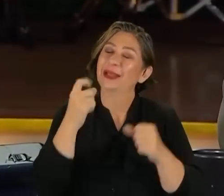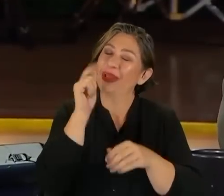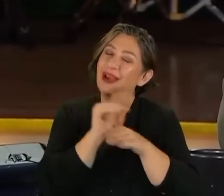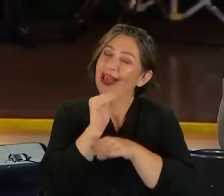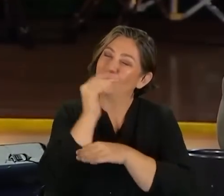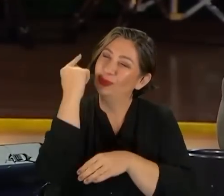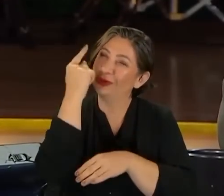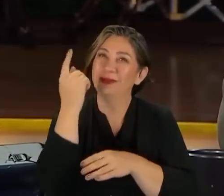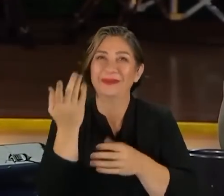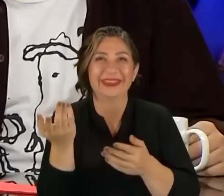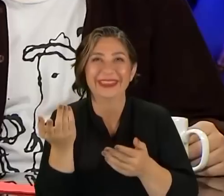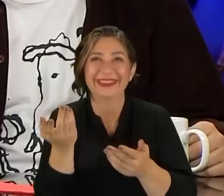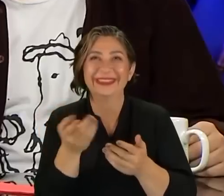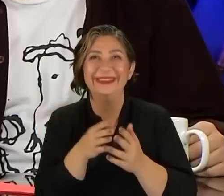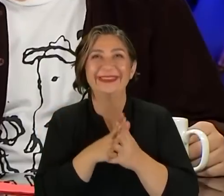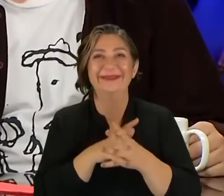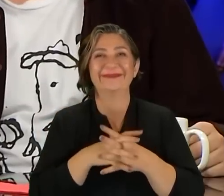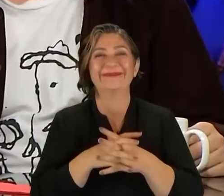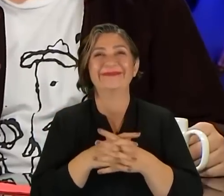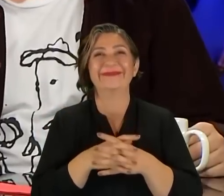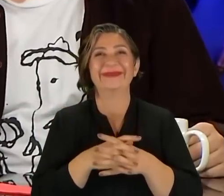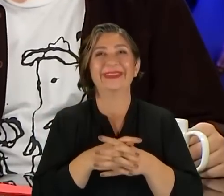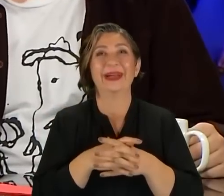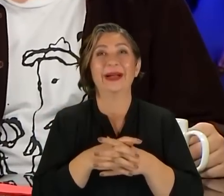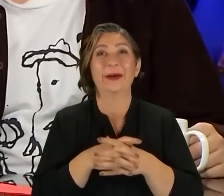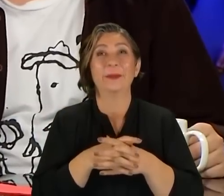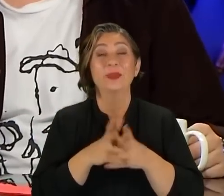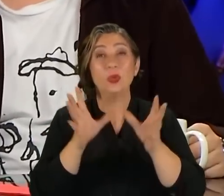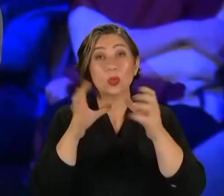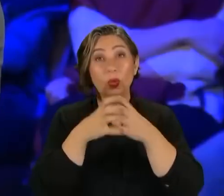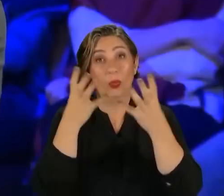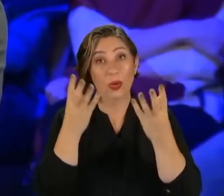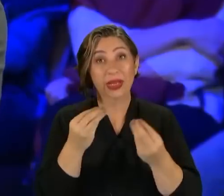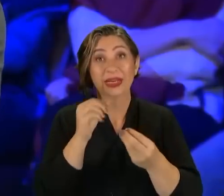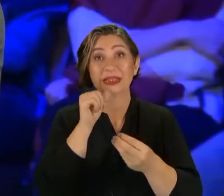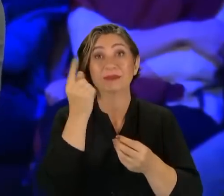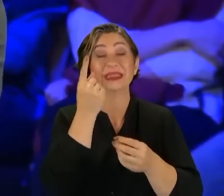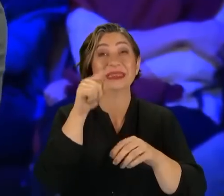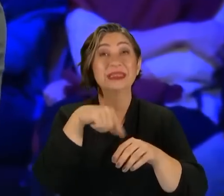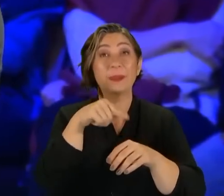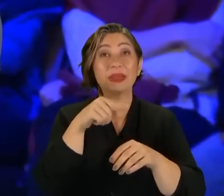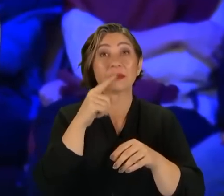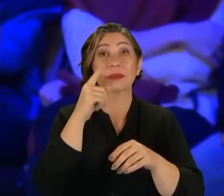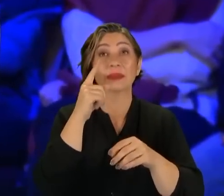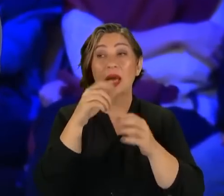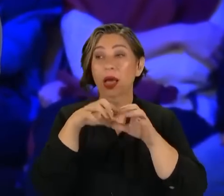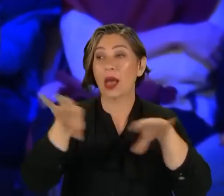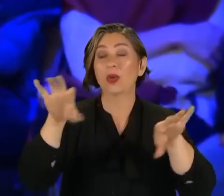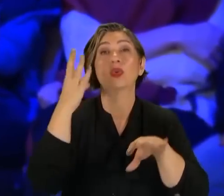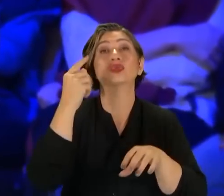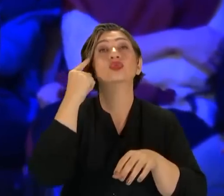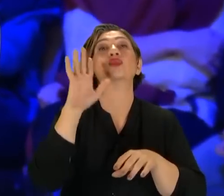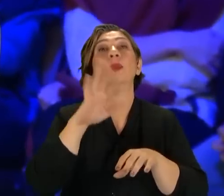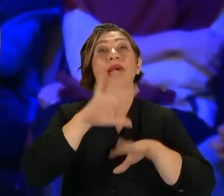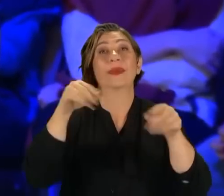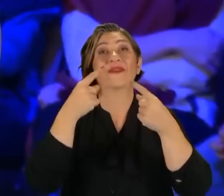hayat düşünüyorum. Ama düşünüyorsun. Yani grup olarak hiçbir zaman bir ayrılık olacağını düşünmüyorum ama